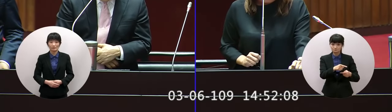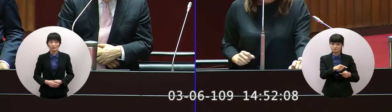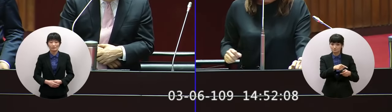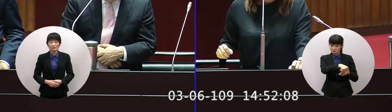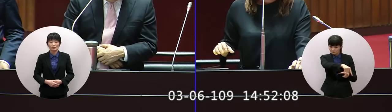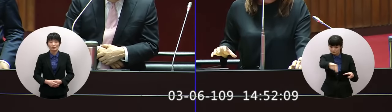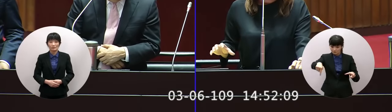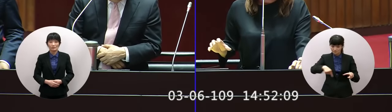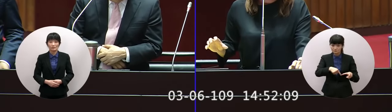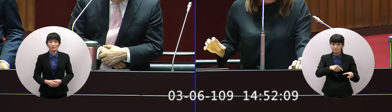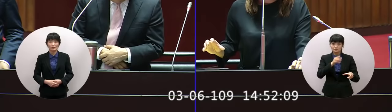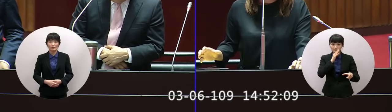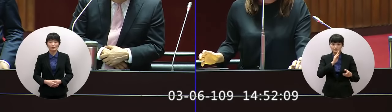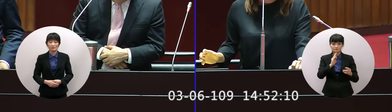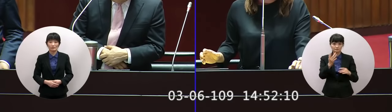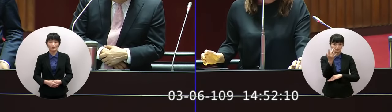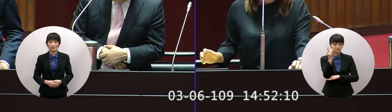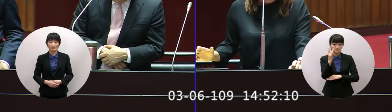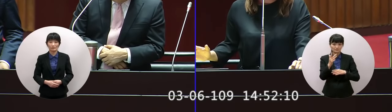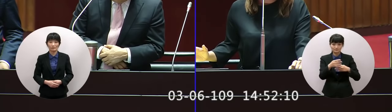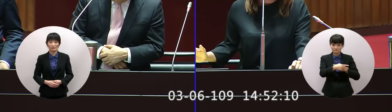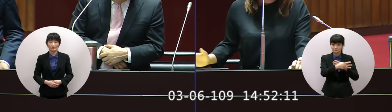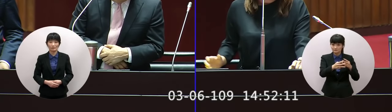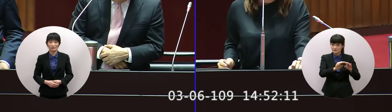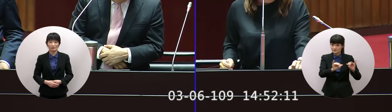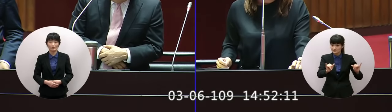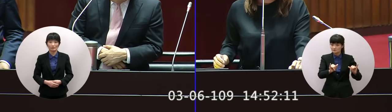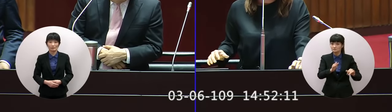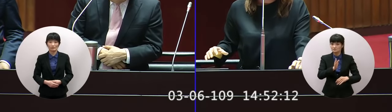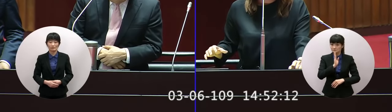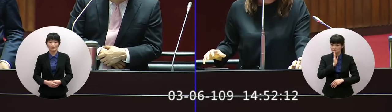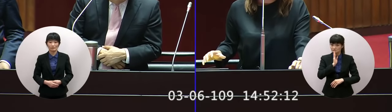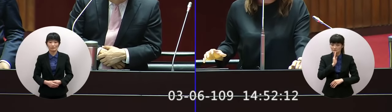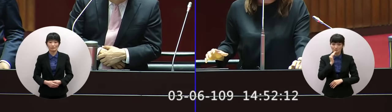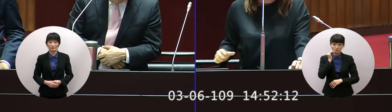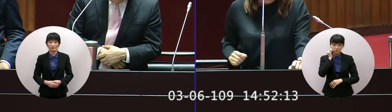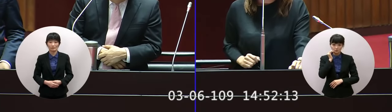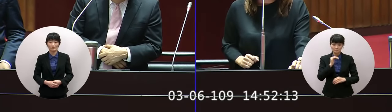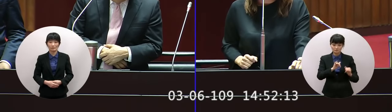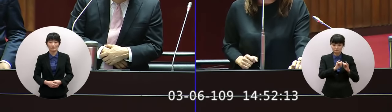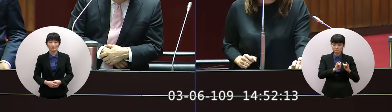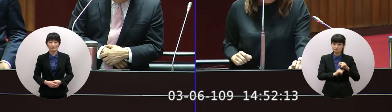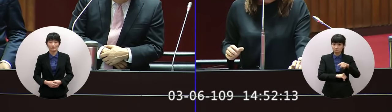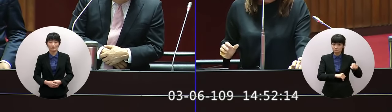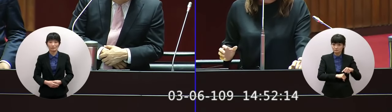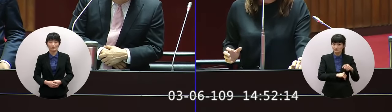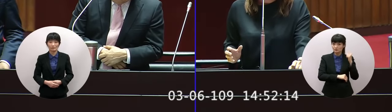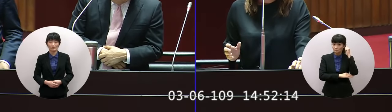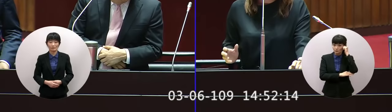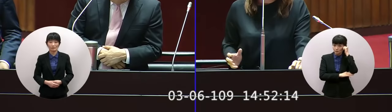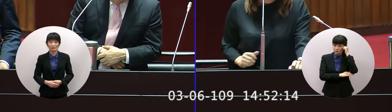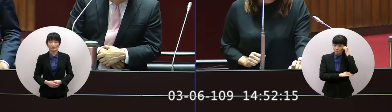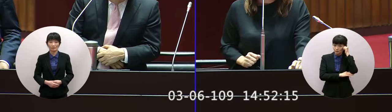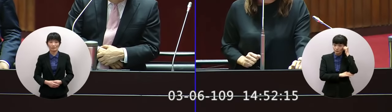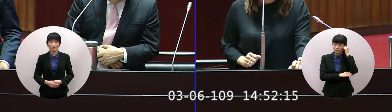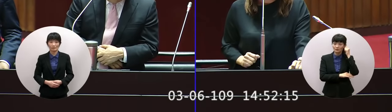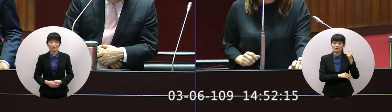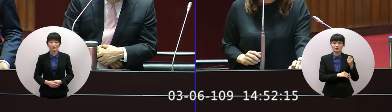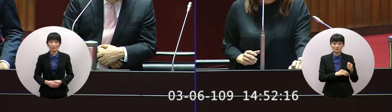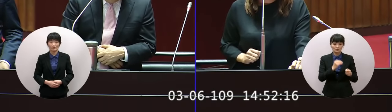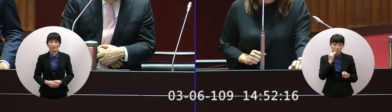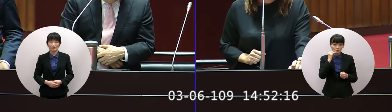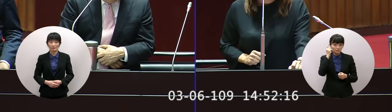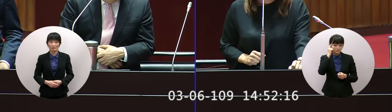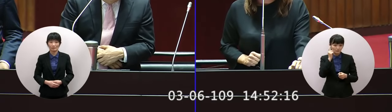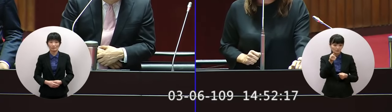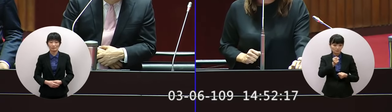后，他现在只要有一点点稍微扩大，或者稍微有什么样的状况，他们都会被告。